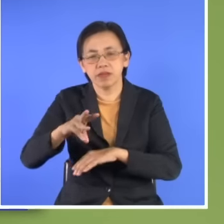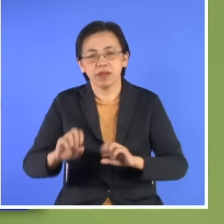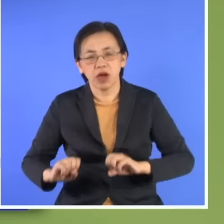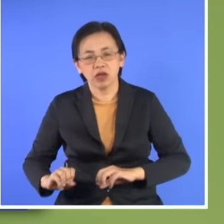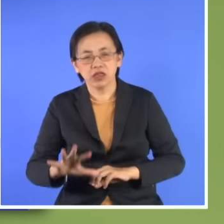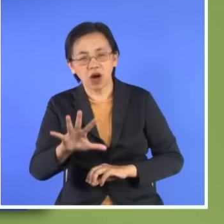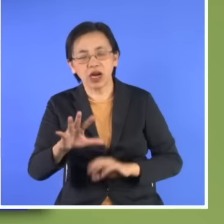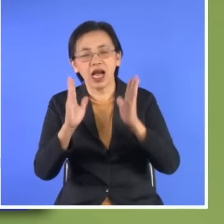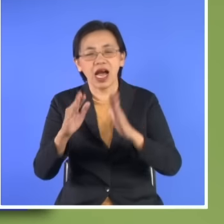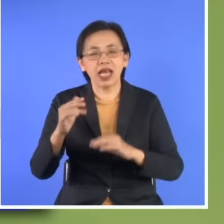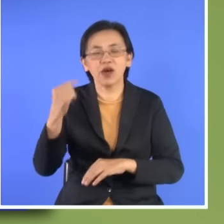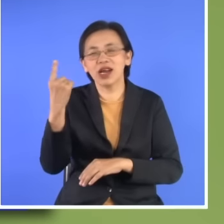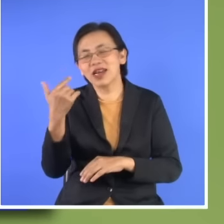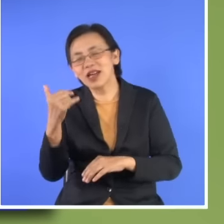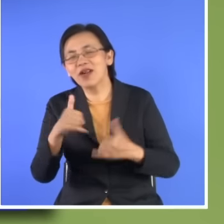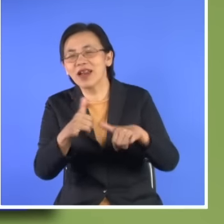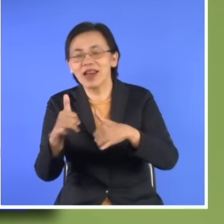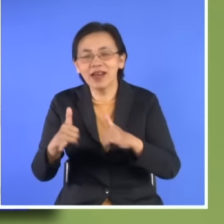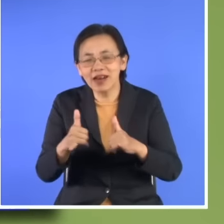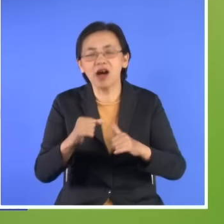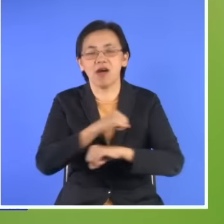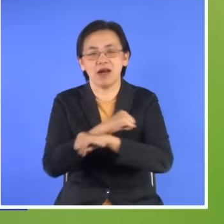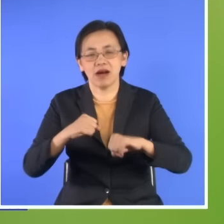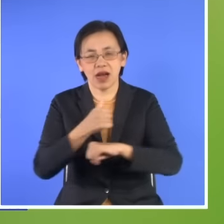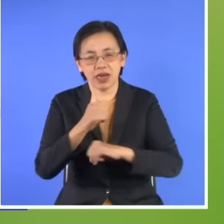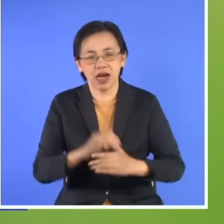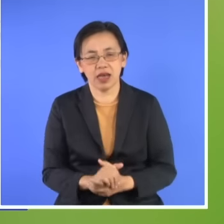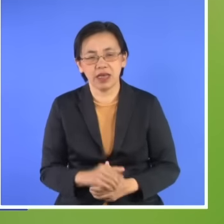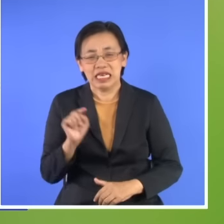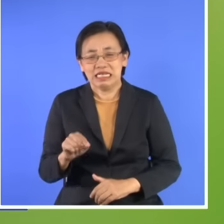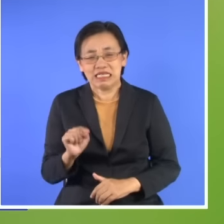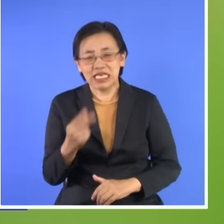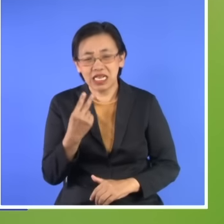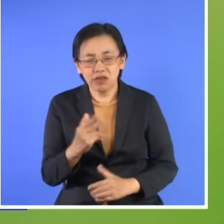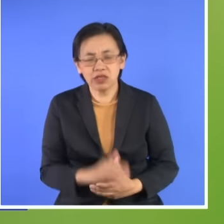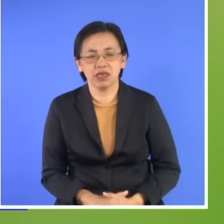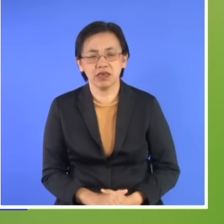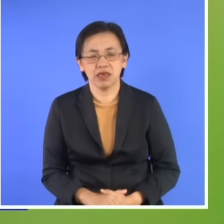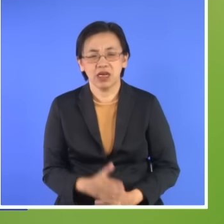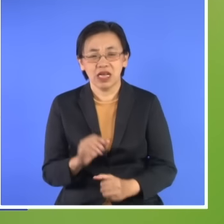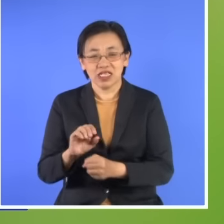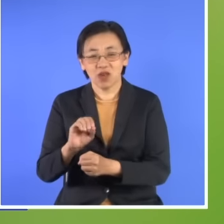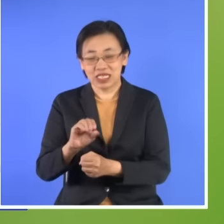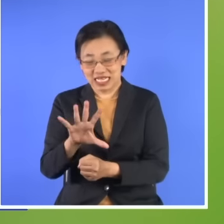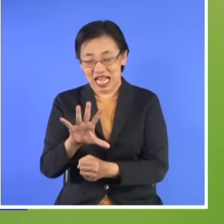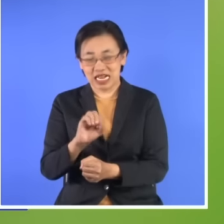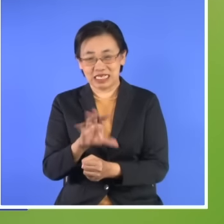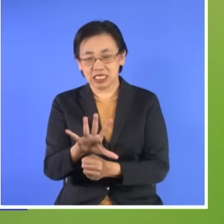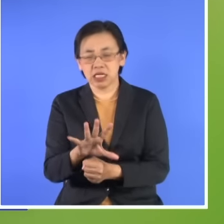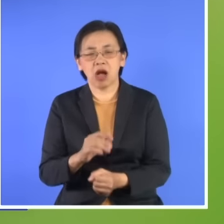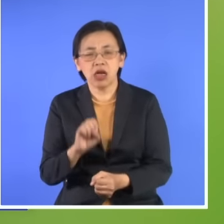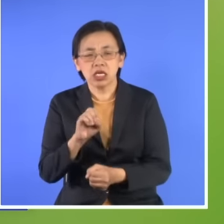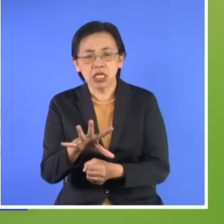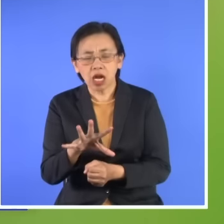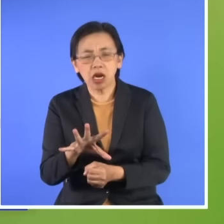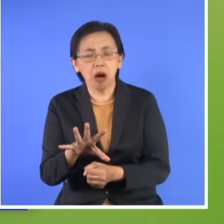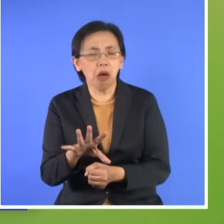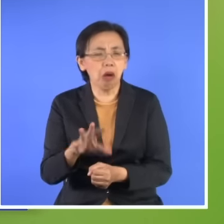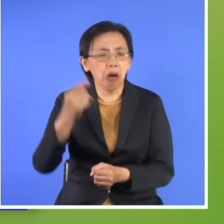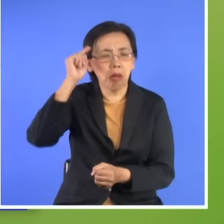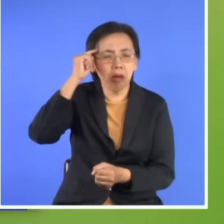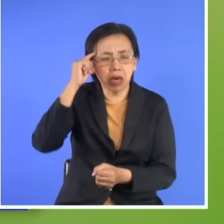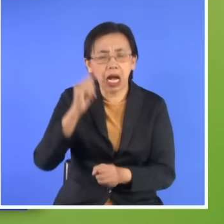ให้คนมาเดินเล่นแล้วก็ออกกำลังกายแต่จังหวะเี่นะฮะคือจุดที่ตั้งดูสิไอ้จุดที่ตั้งเนี่ยนะครับถ้าบอกไม่บอกเนี่ยก็ไม่ไม่ทราบ